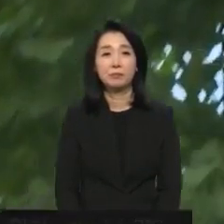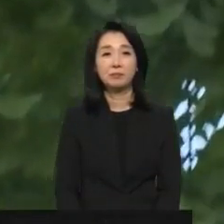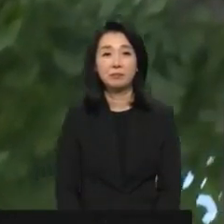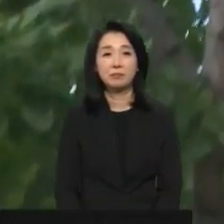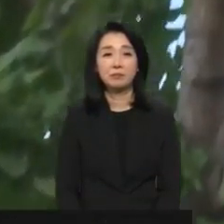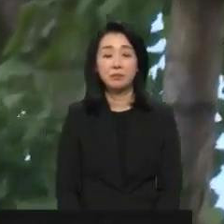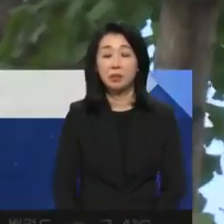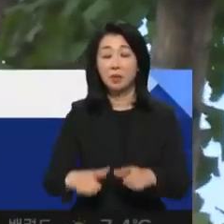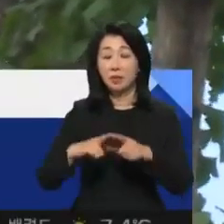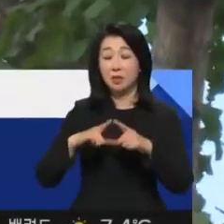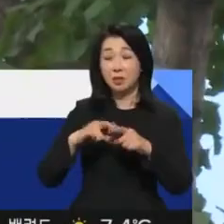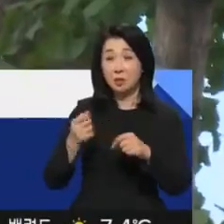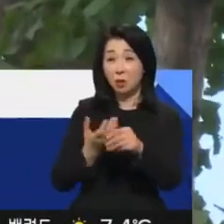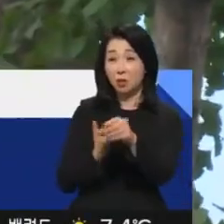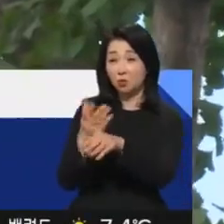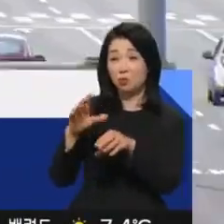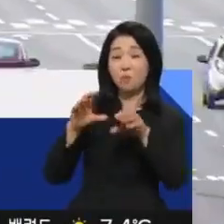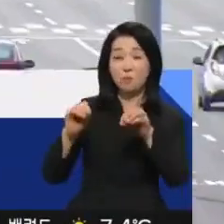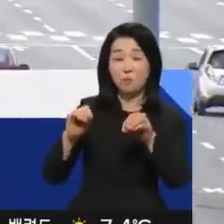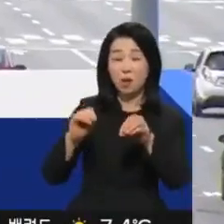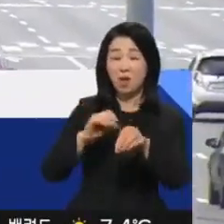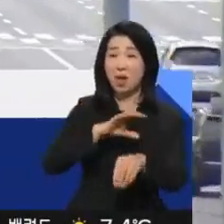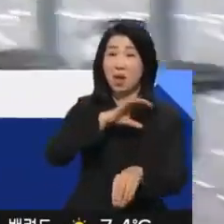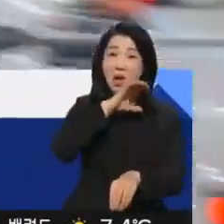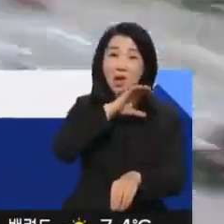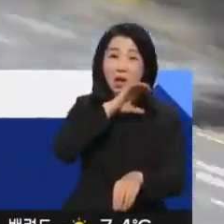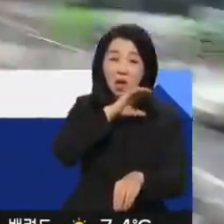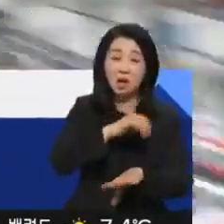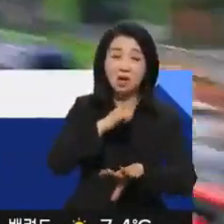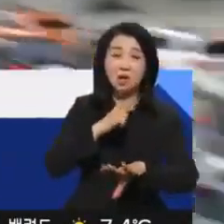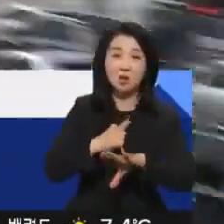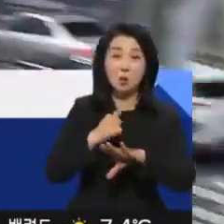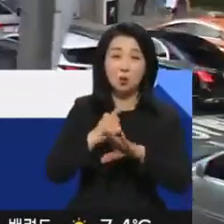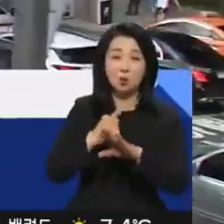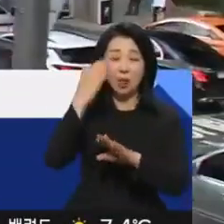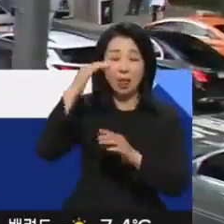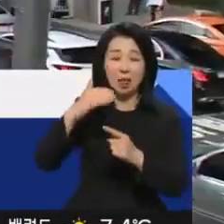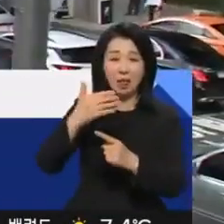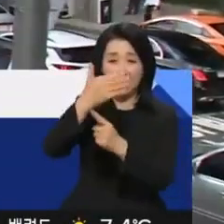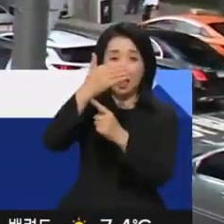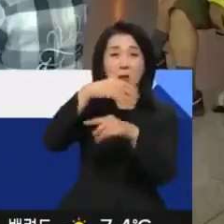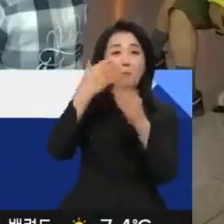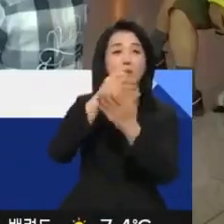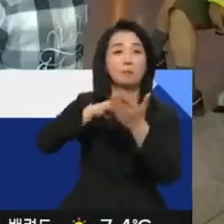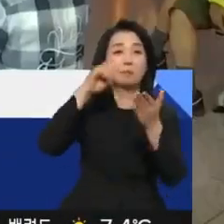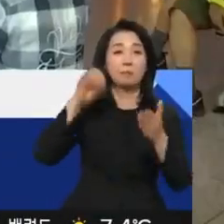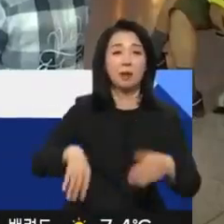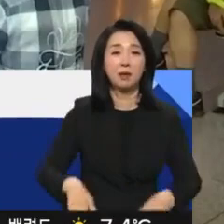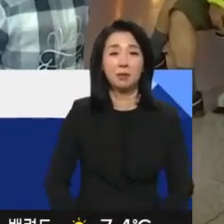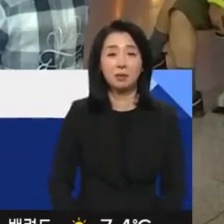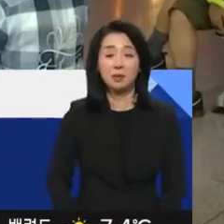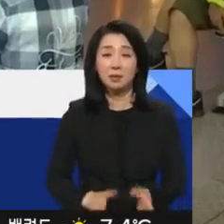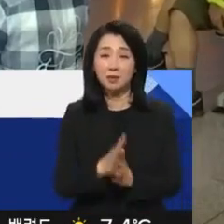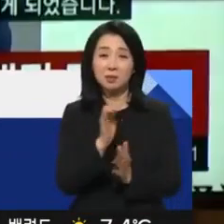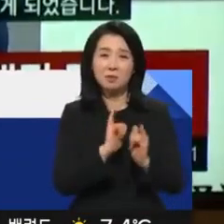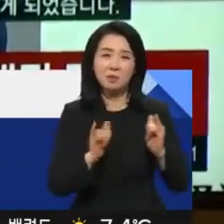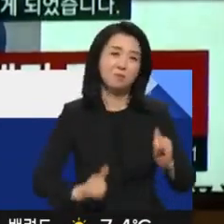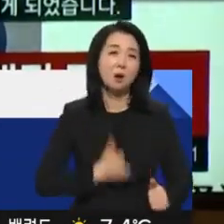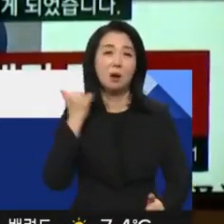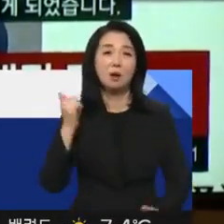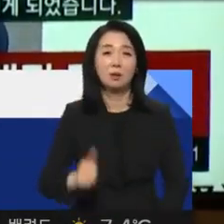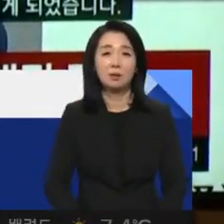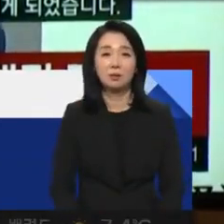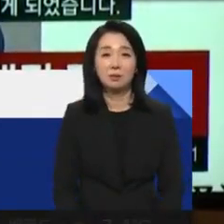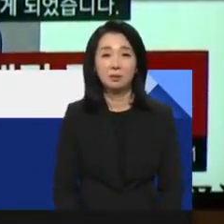일본의 수출 규제 조치에 대한 항의 표시로 만국기에서 일장기를 모두 뺐습니다 시민들도 분노했습니다